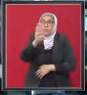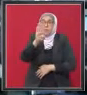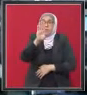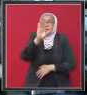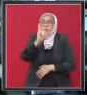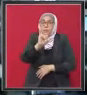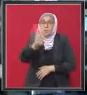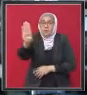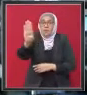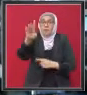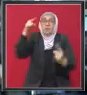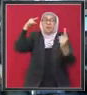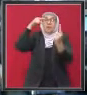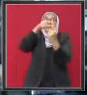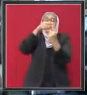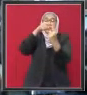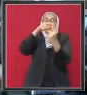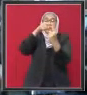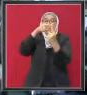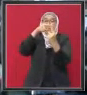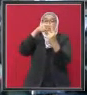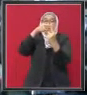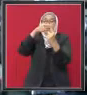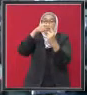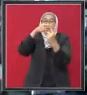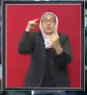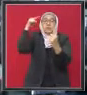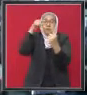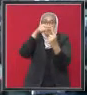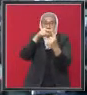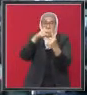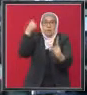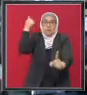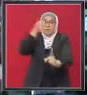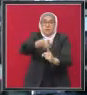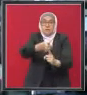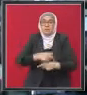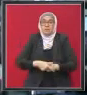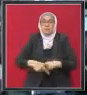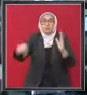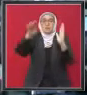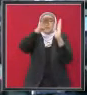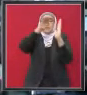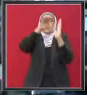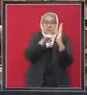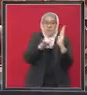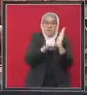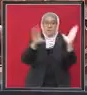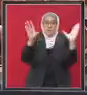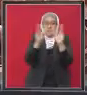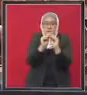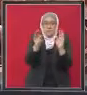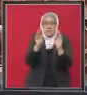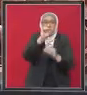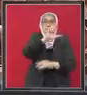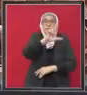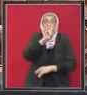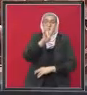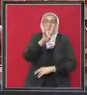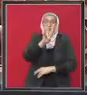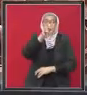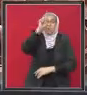Yang Berhormat. Point of order. Ya. Yeah? Peraturan mesyuarat